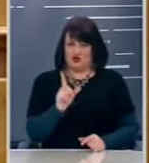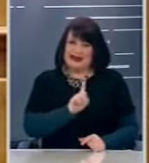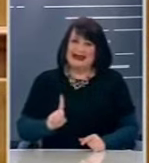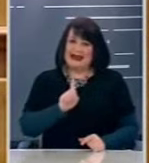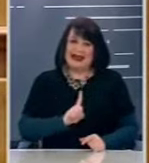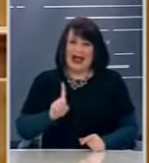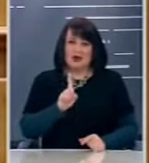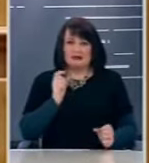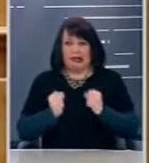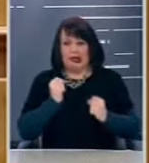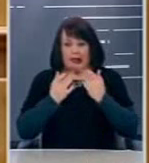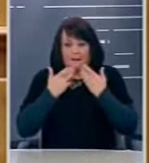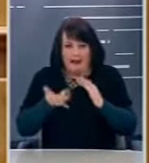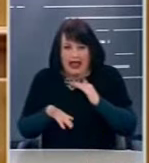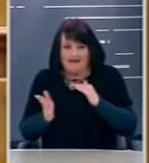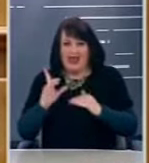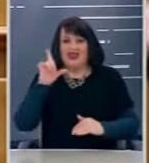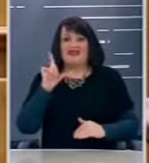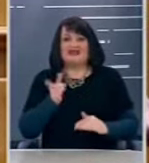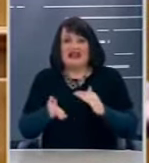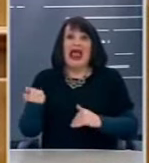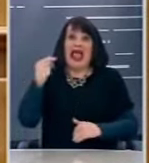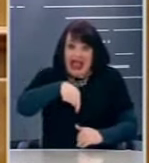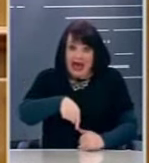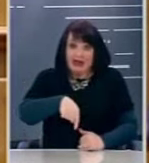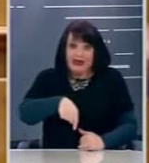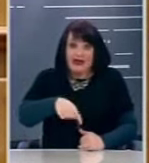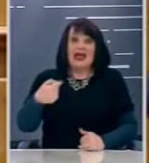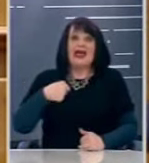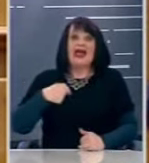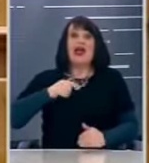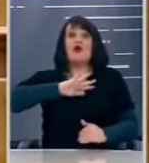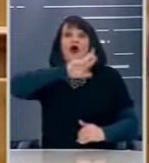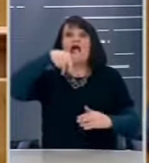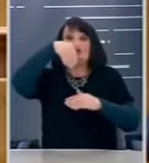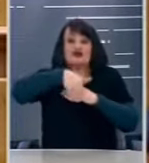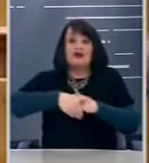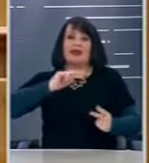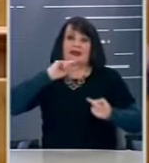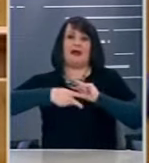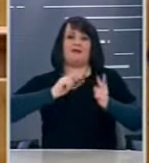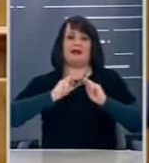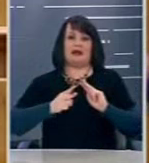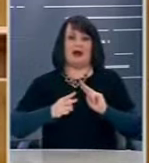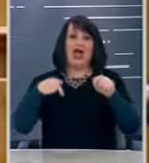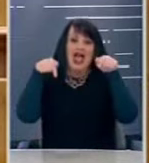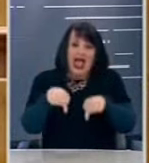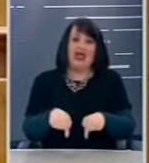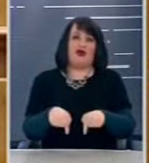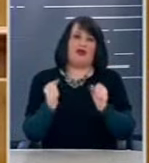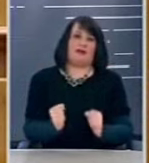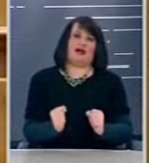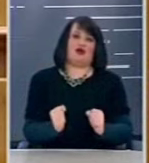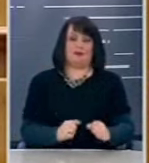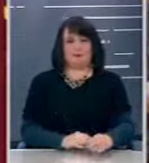αν ο αρχηγός σας που το έβαλε στα πόδια από την προηγούμενη Δευτέρα εμφανιστεί εδώ, εγώ θα μείνω μέχρι το βράδυ για να το απαντήσω. Θα είμαι εδώ για να το απαντήσω.